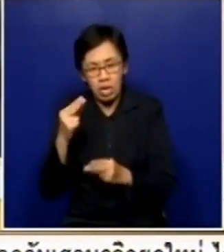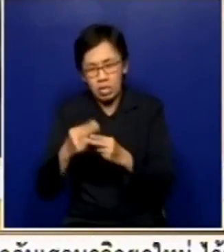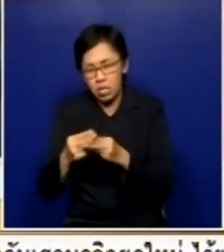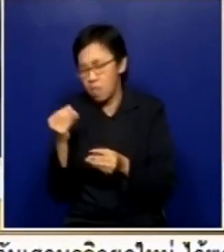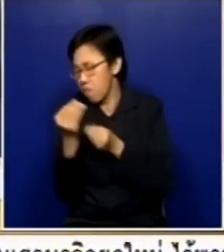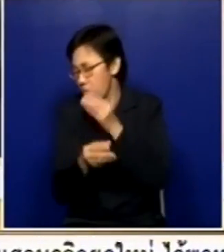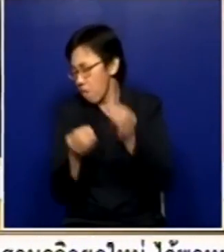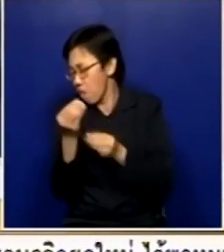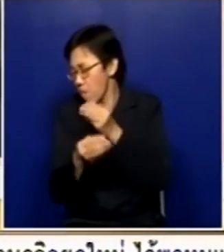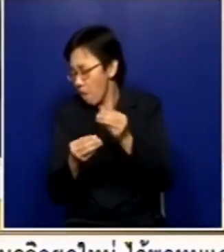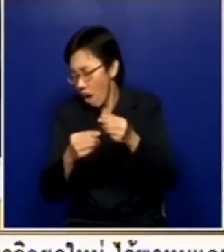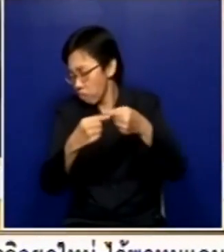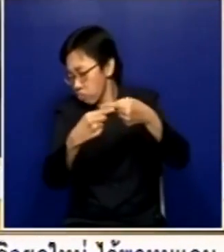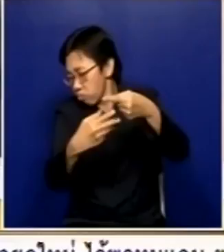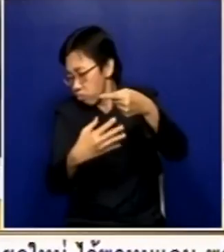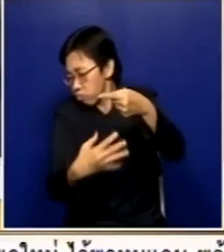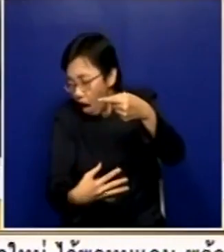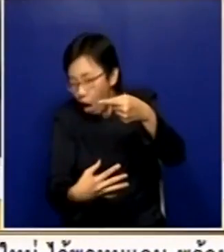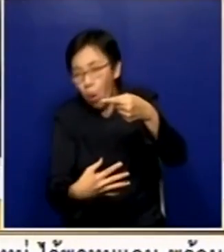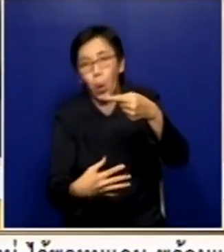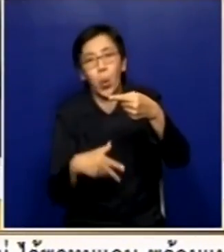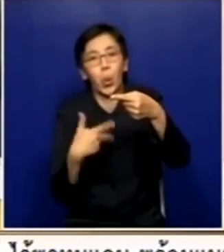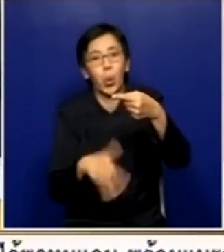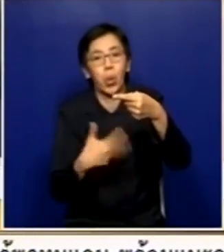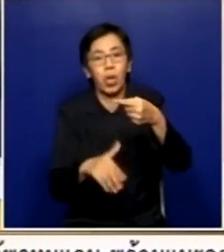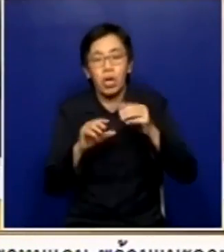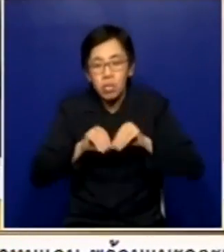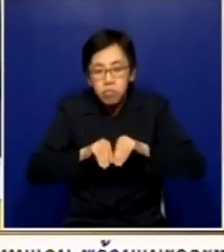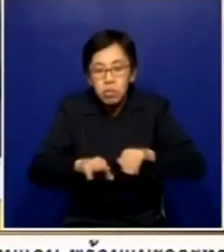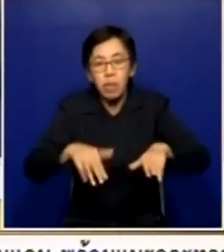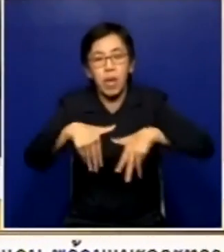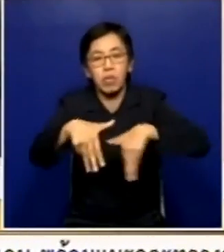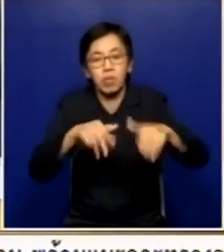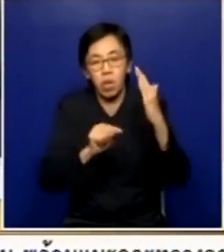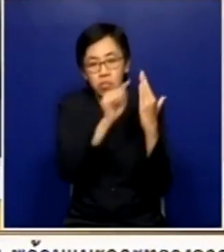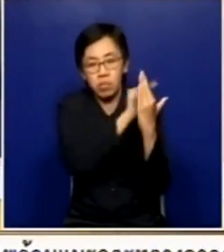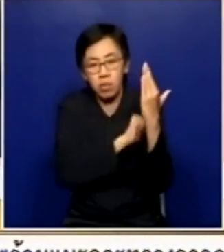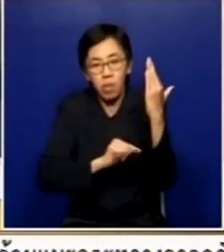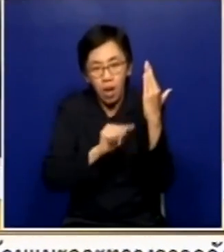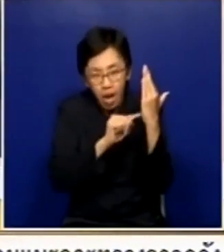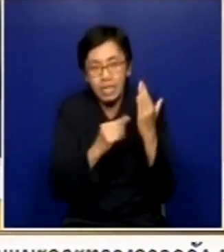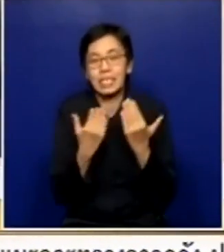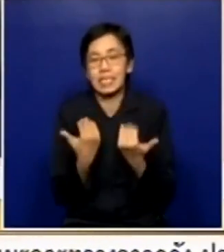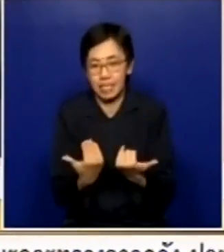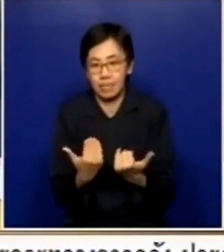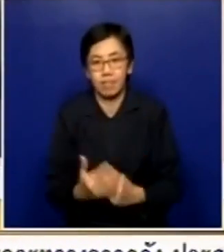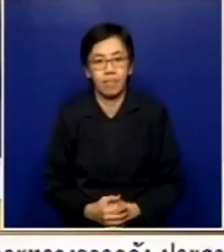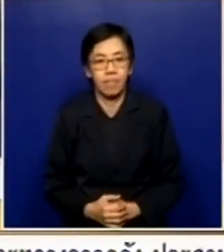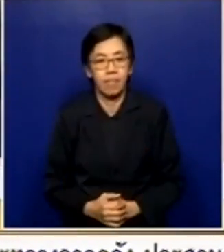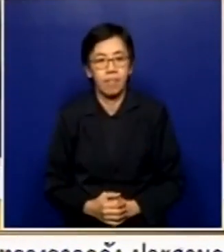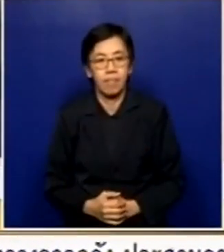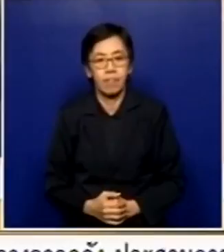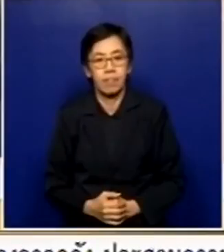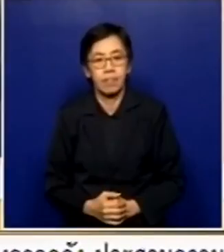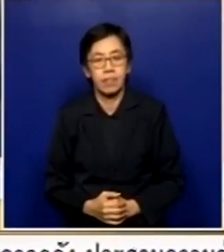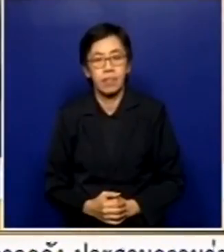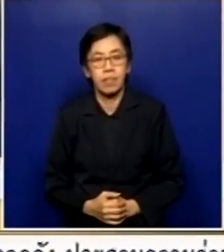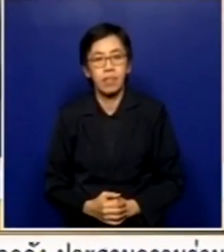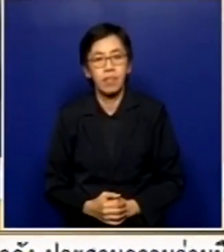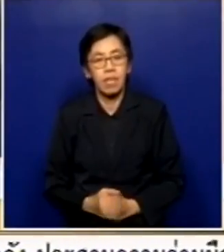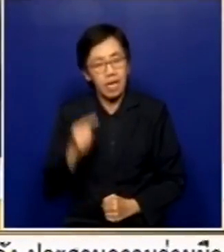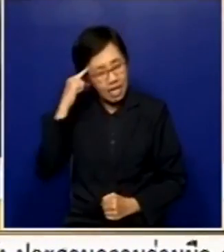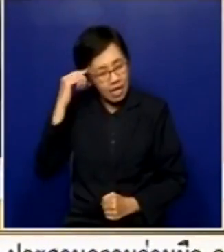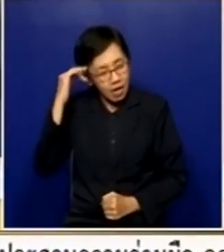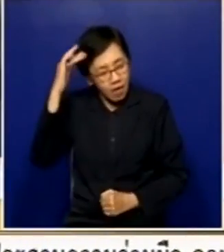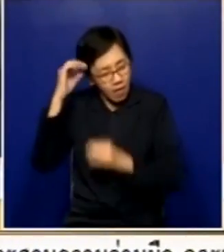และความต้องการของประชาชนที่ตอนนี้แพรวไปในวงกว้างเป็นสถานการณ์ที่เรามาอยู่ในปัจจุบันความฝันของเรา